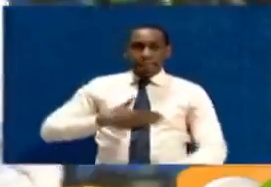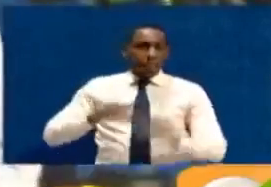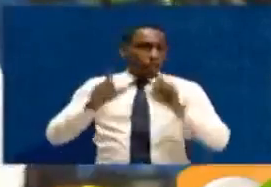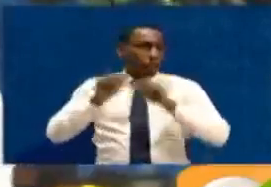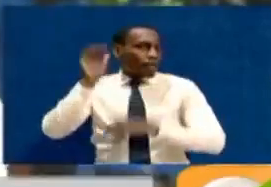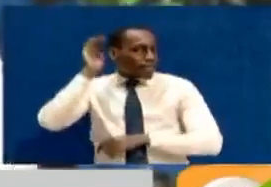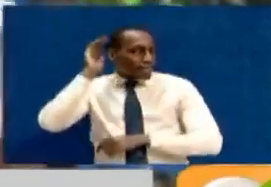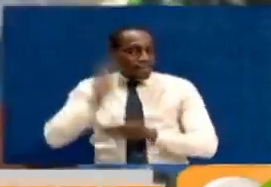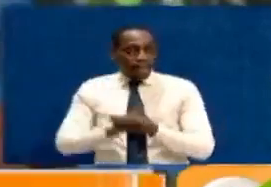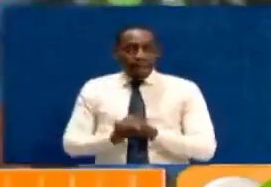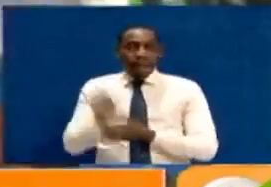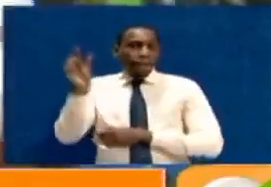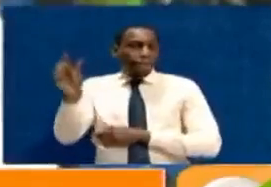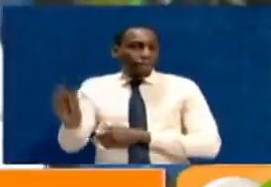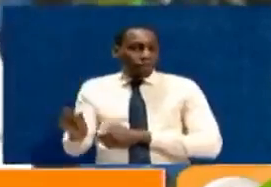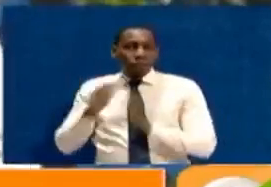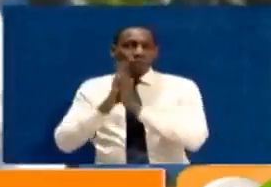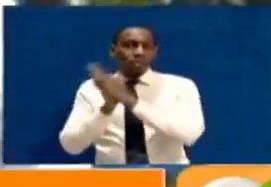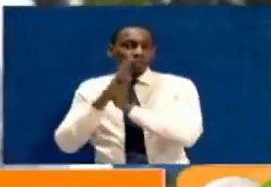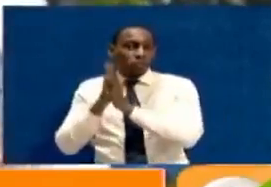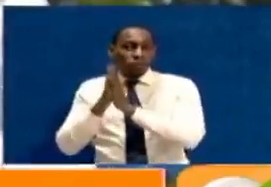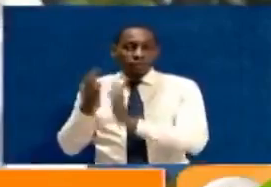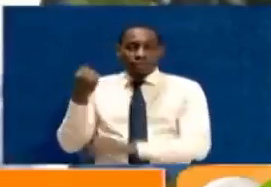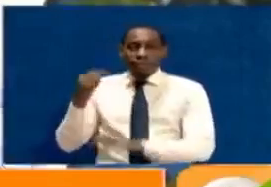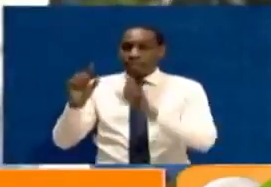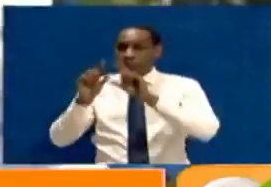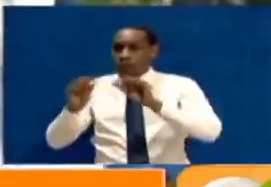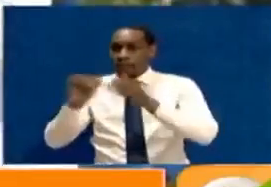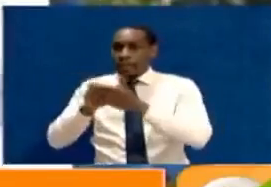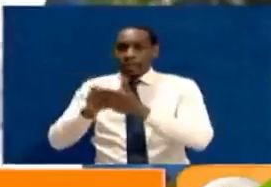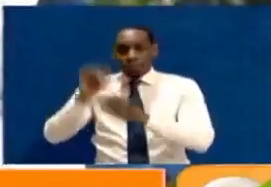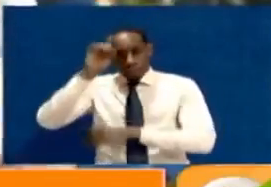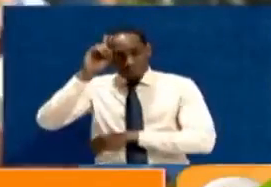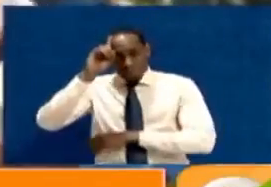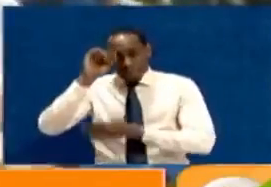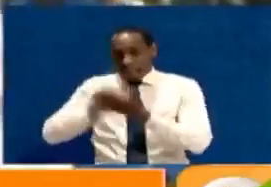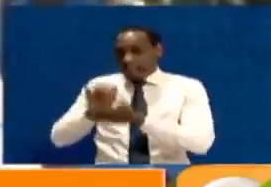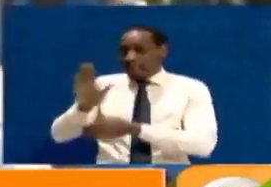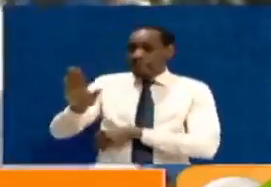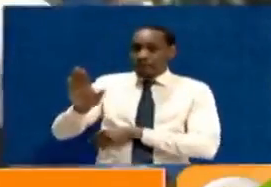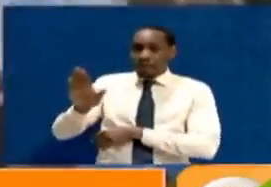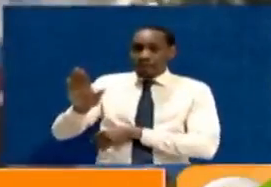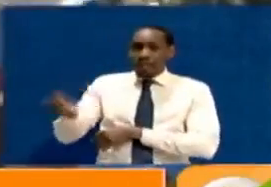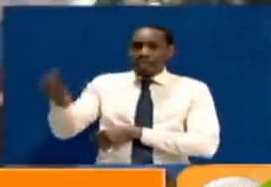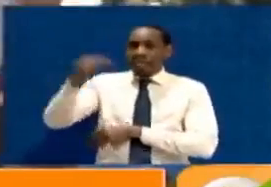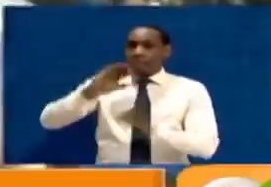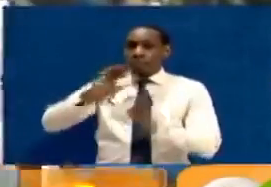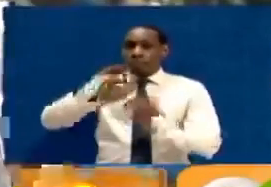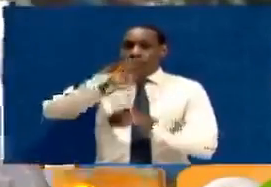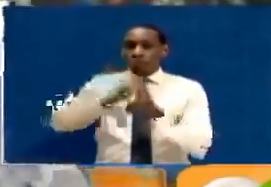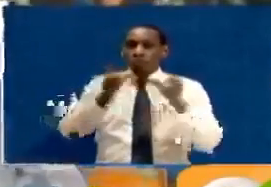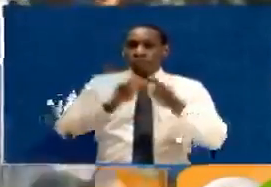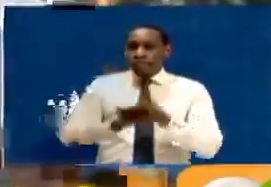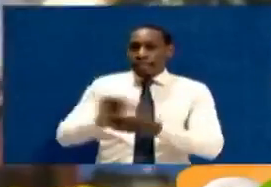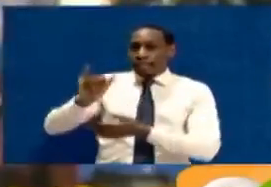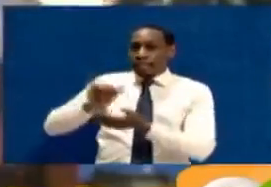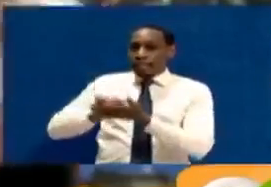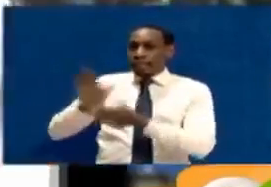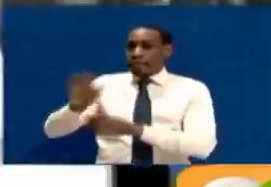nilisikia ule jamaa wa kitendawili juzi anasema ati yeye hajakuja Jubilee, yeye